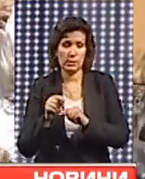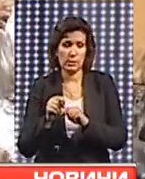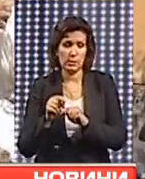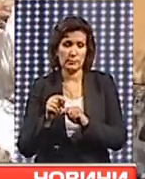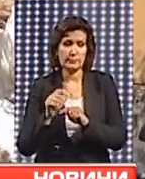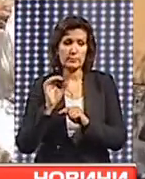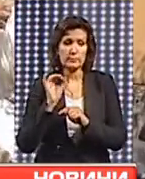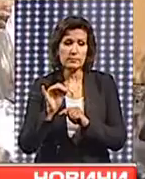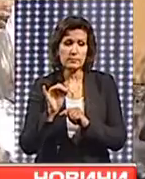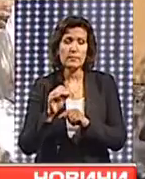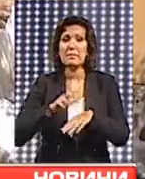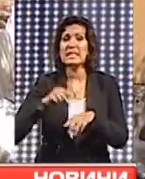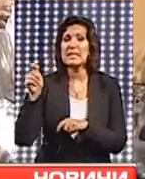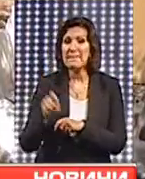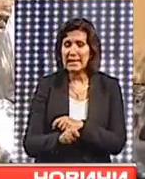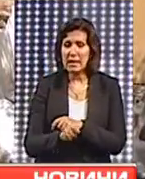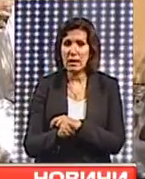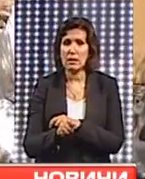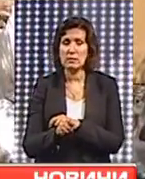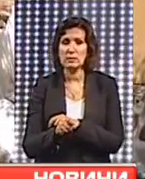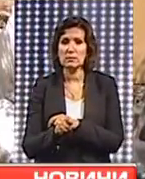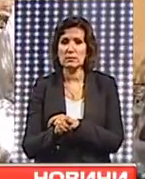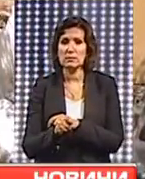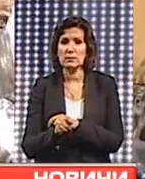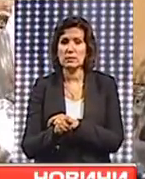ситуация. Вот, милиция приехала, собственно,